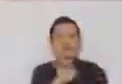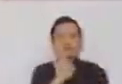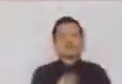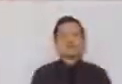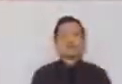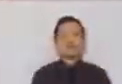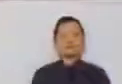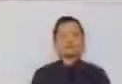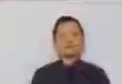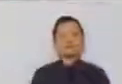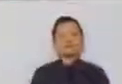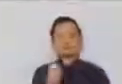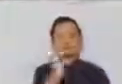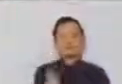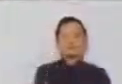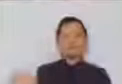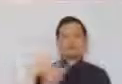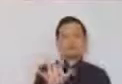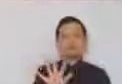si